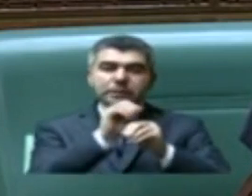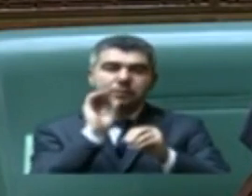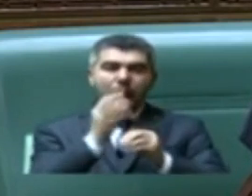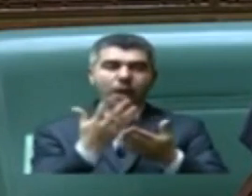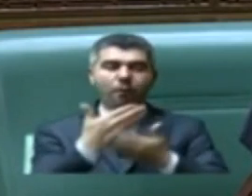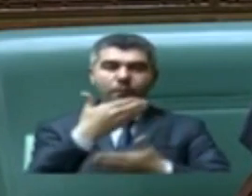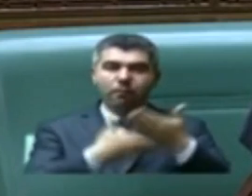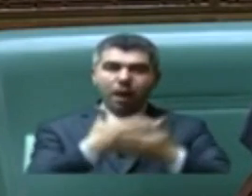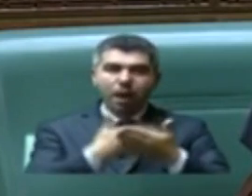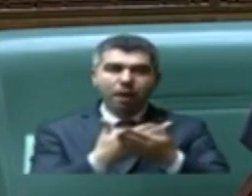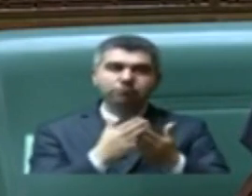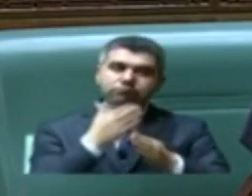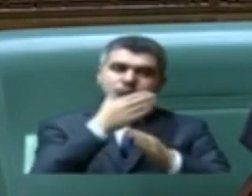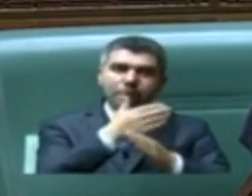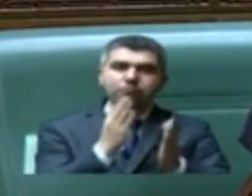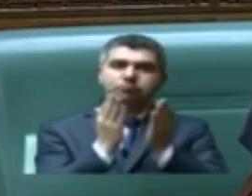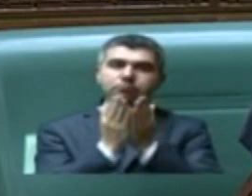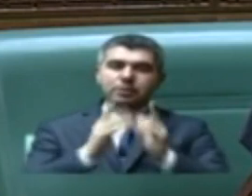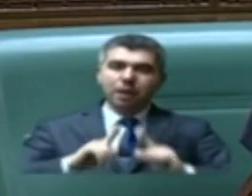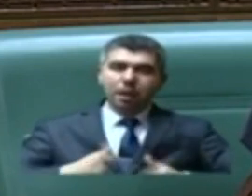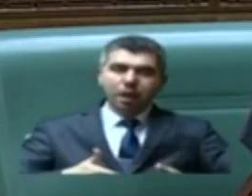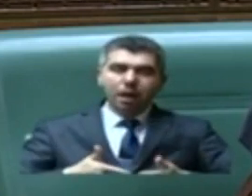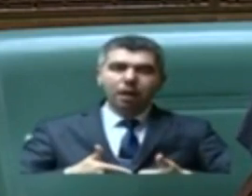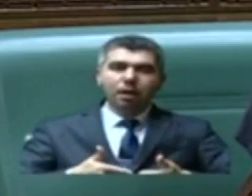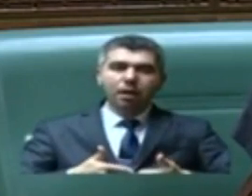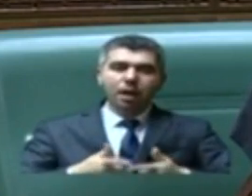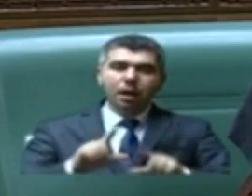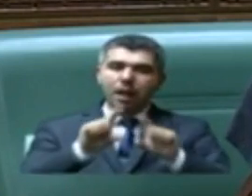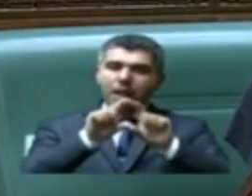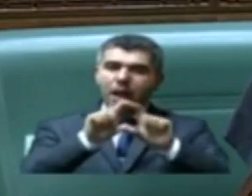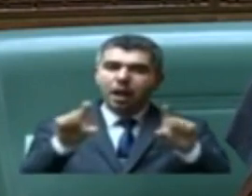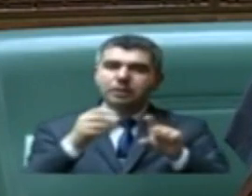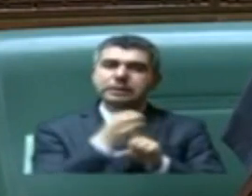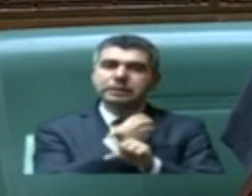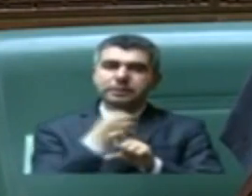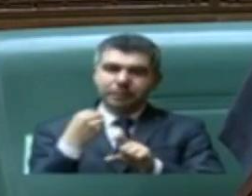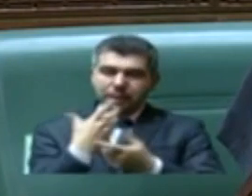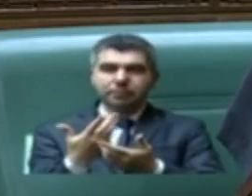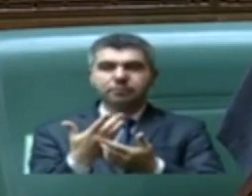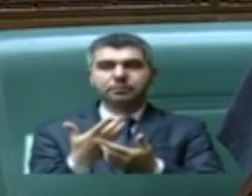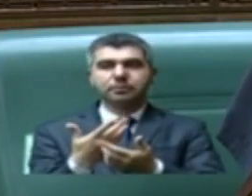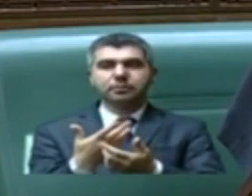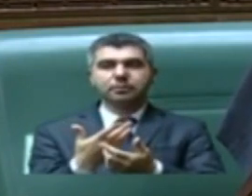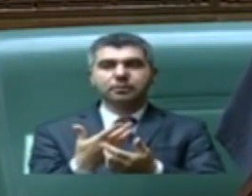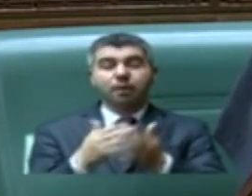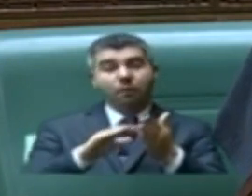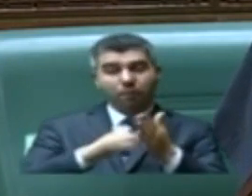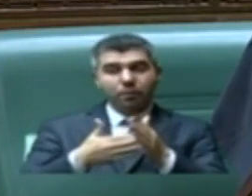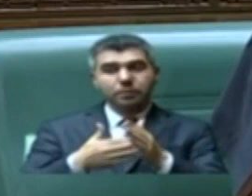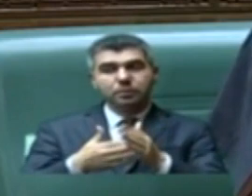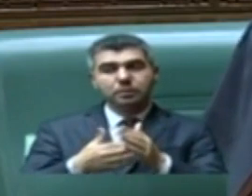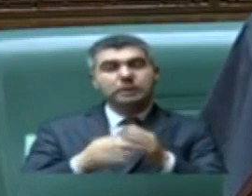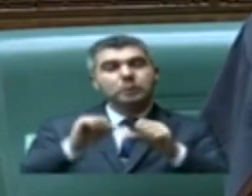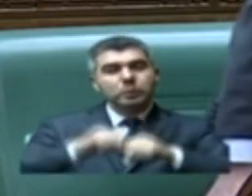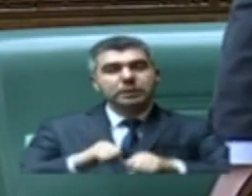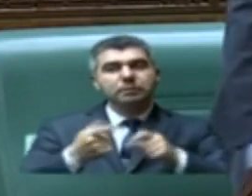الإدارية ويمشوا للمدرسة ويصوبوا الرميد ويصوبوا الحالة الإدارية ديالهم. واستجابة كذلك مع السؤال